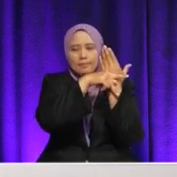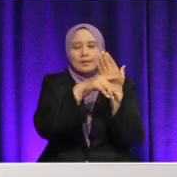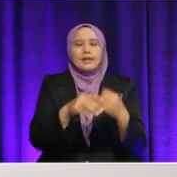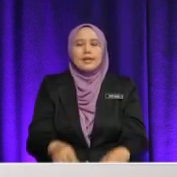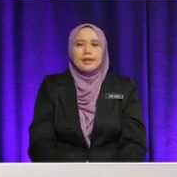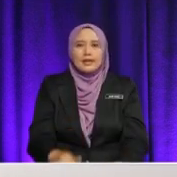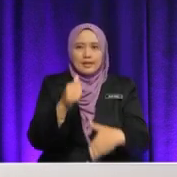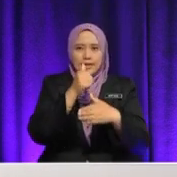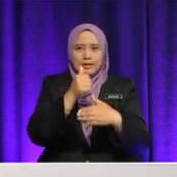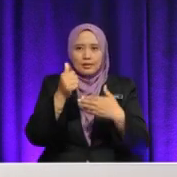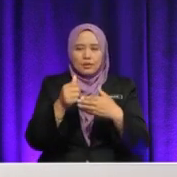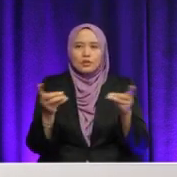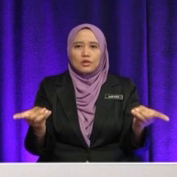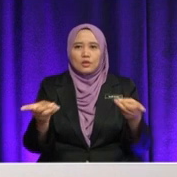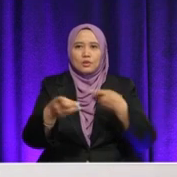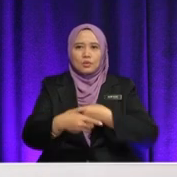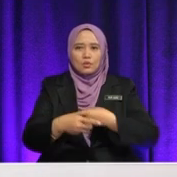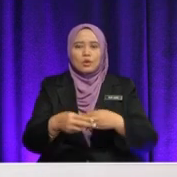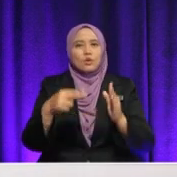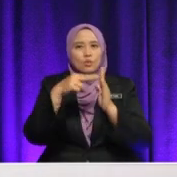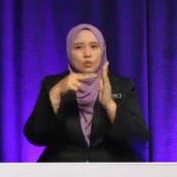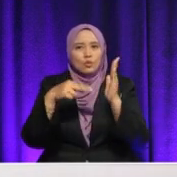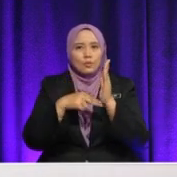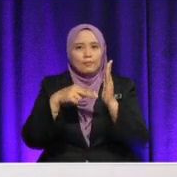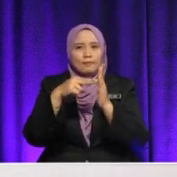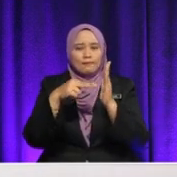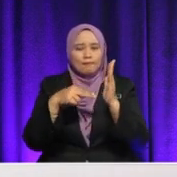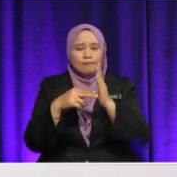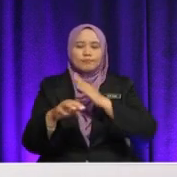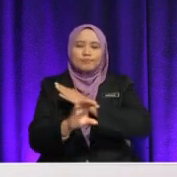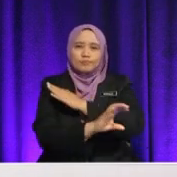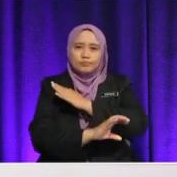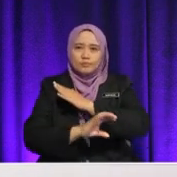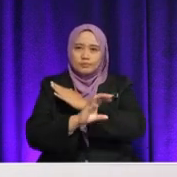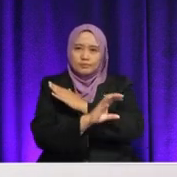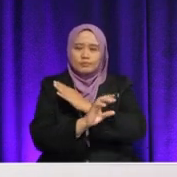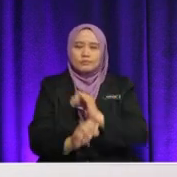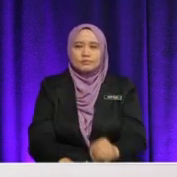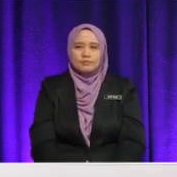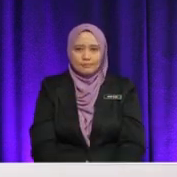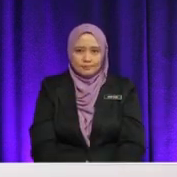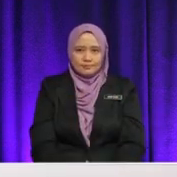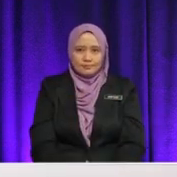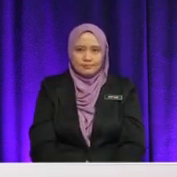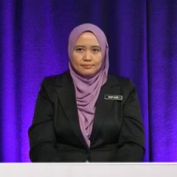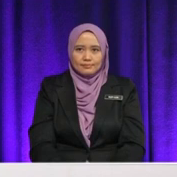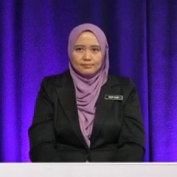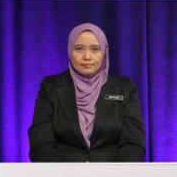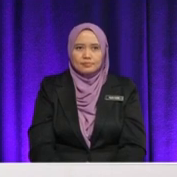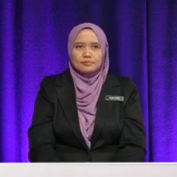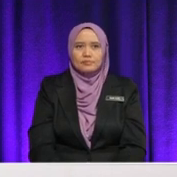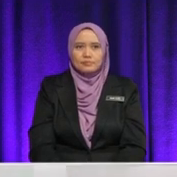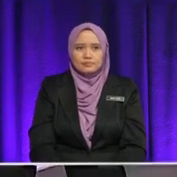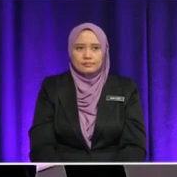persekutuan memeriahkan berkenaan perjalanan pilih Raya oh